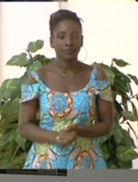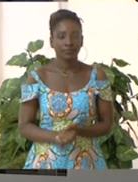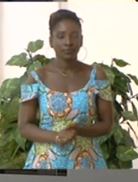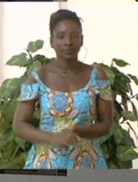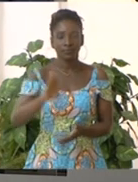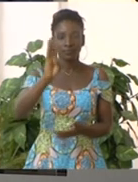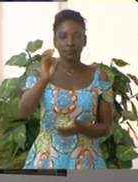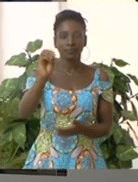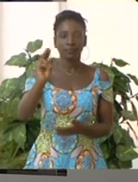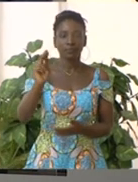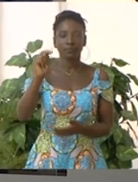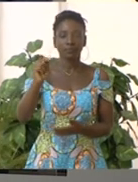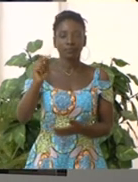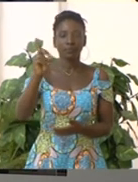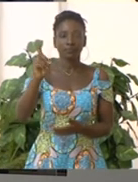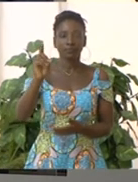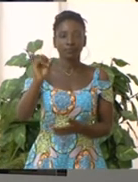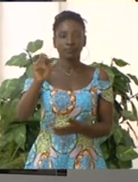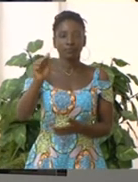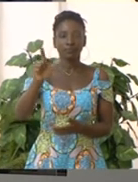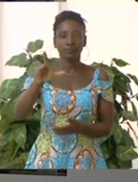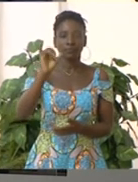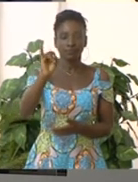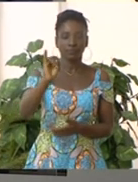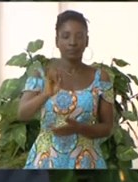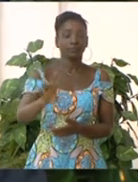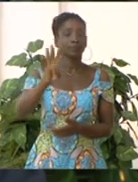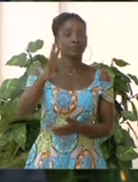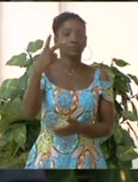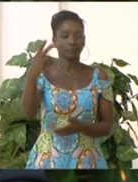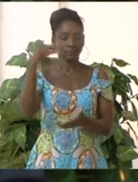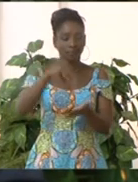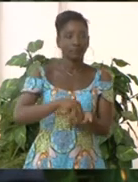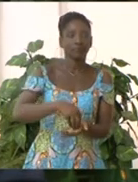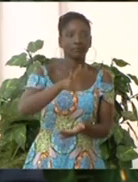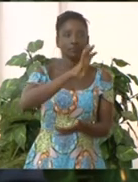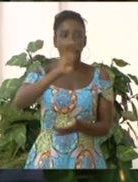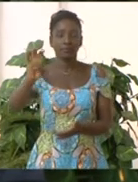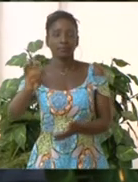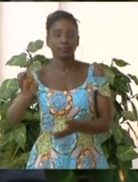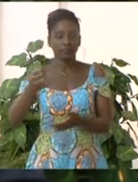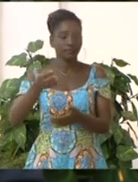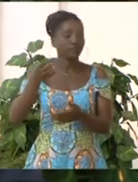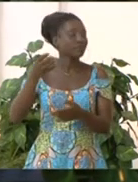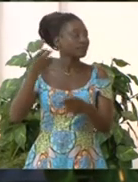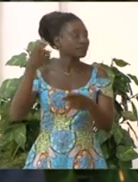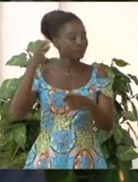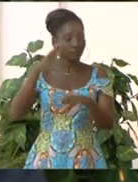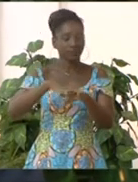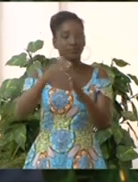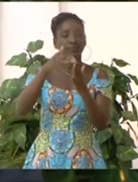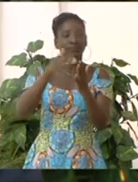boundiali 42400 6 inscrits personnel d'astreinte 119